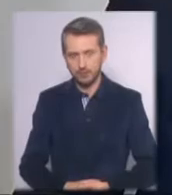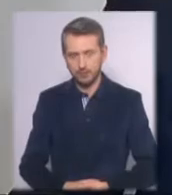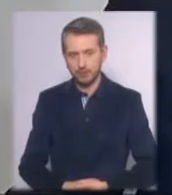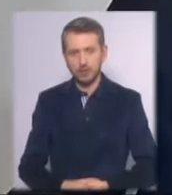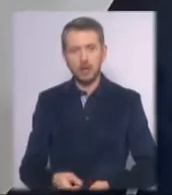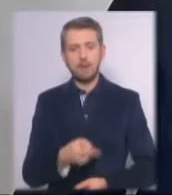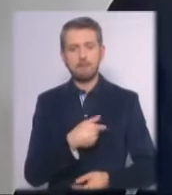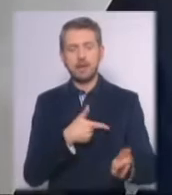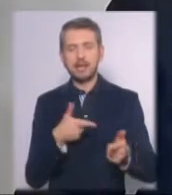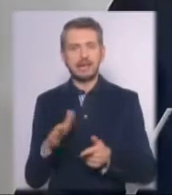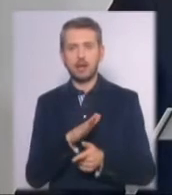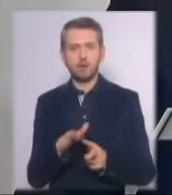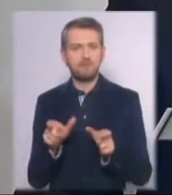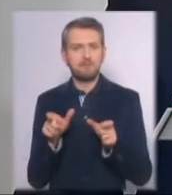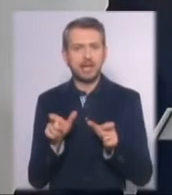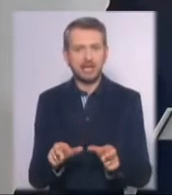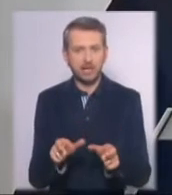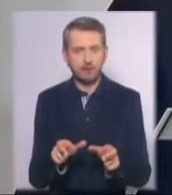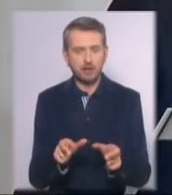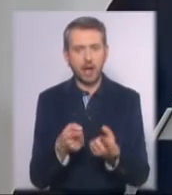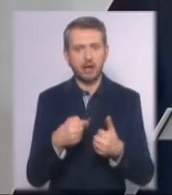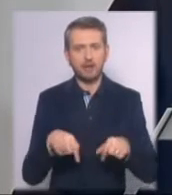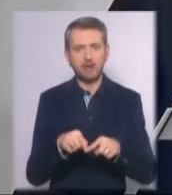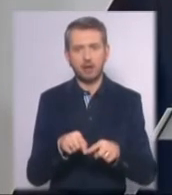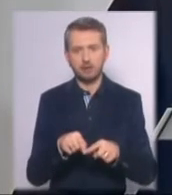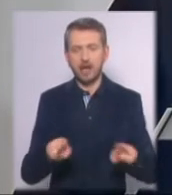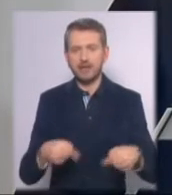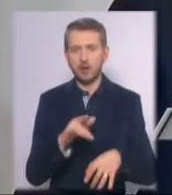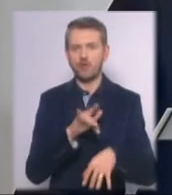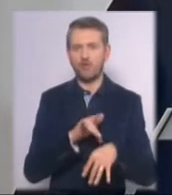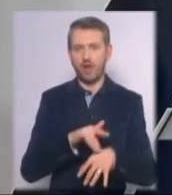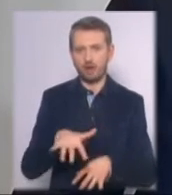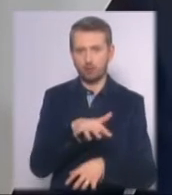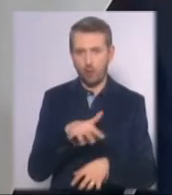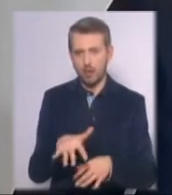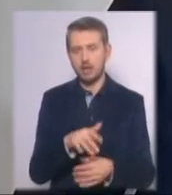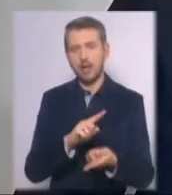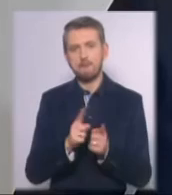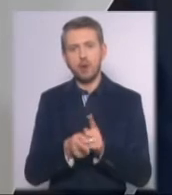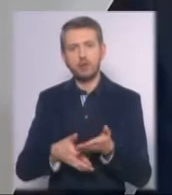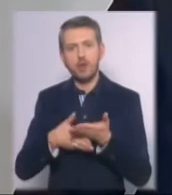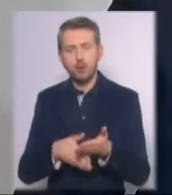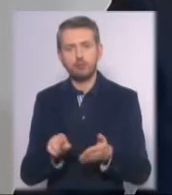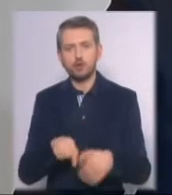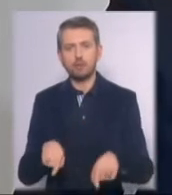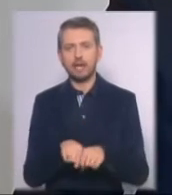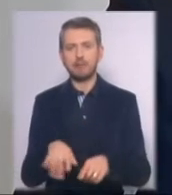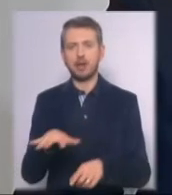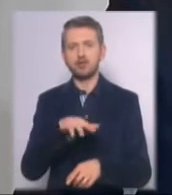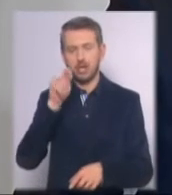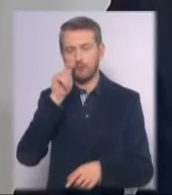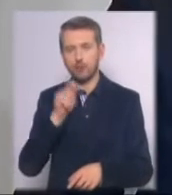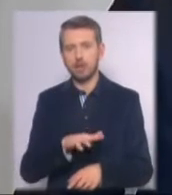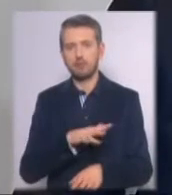Мы не готовы блокировать ни в коем случае организацию фан-зон, а наоборот способствовать, чтобы таких площадок в Украине было